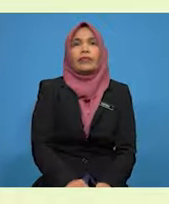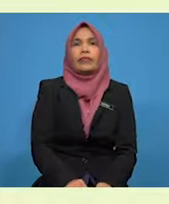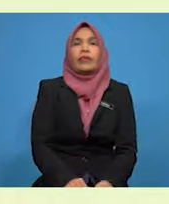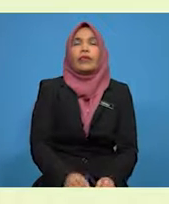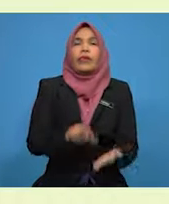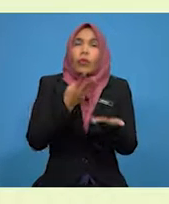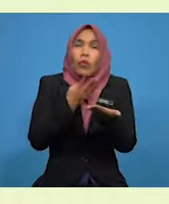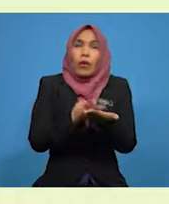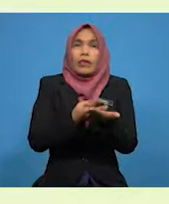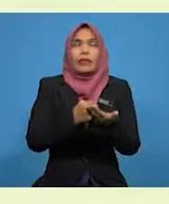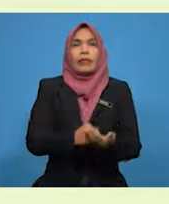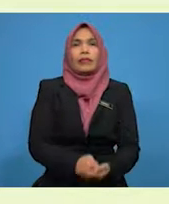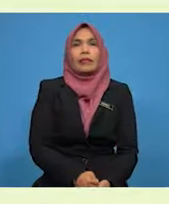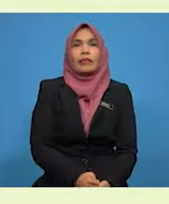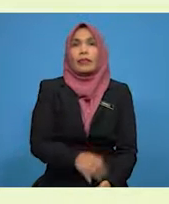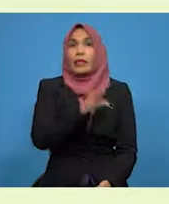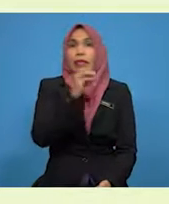hutang dan masalah keluarga.